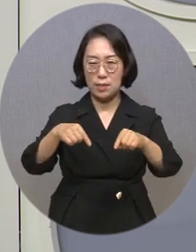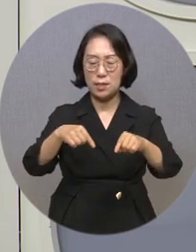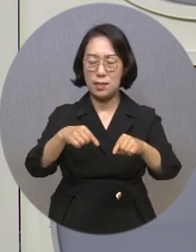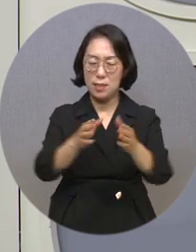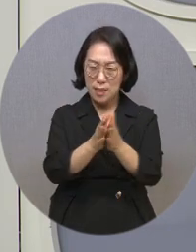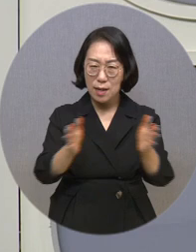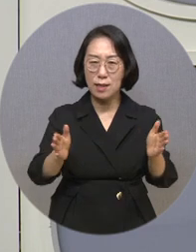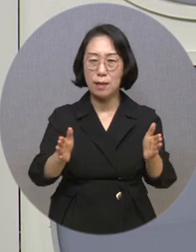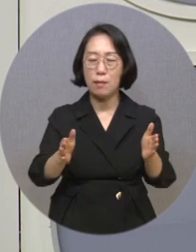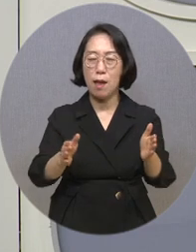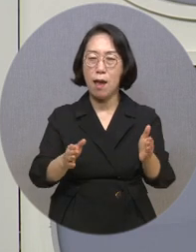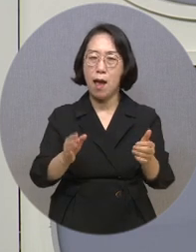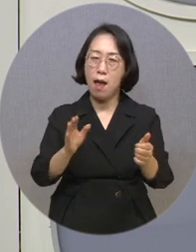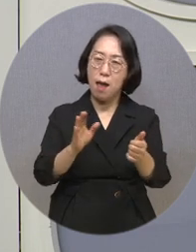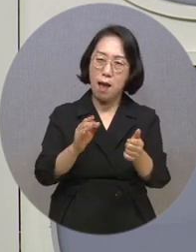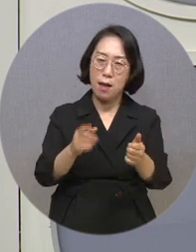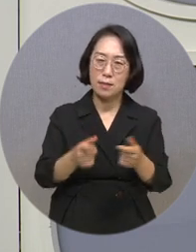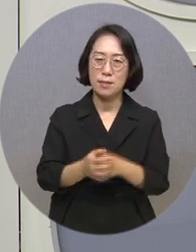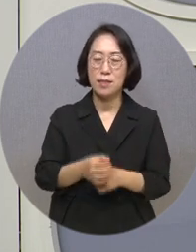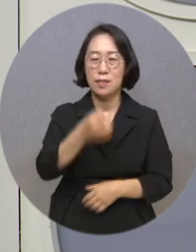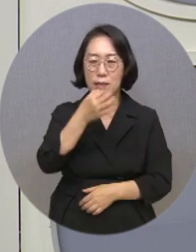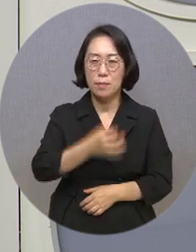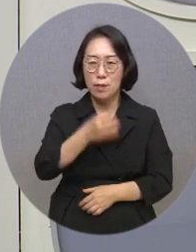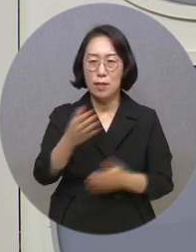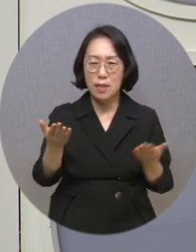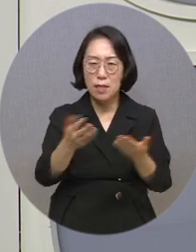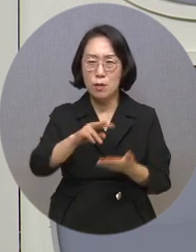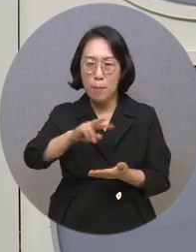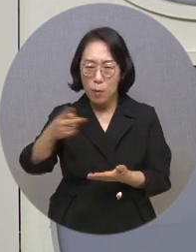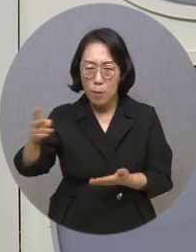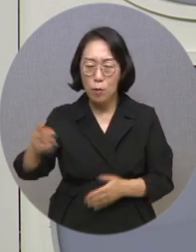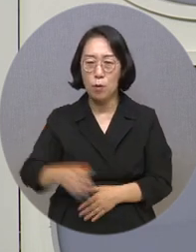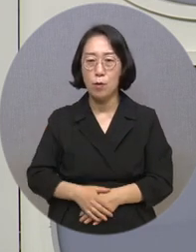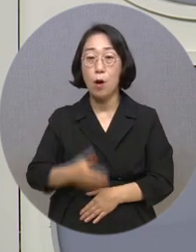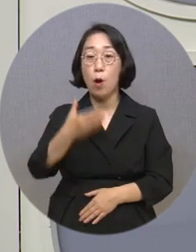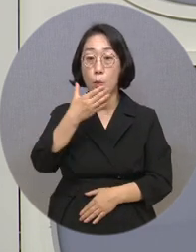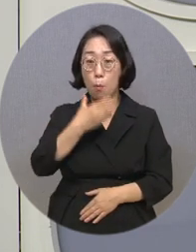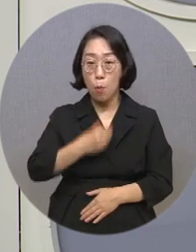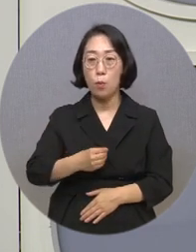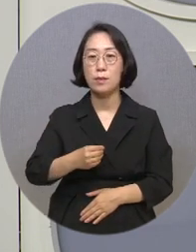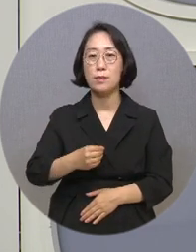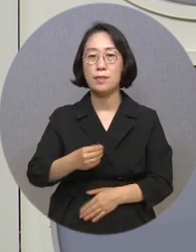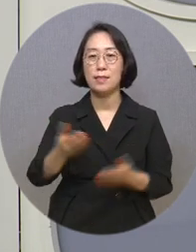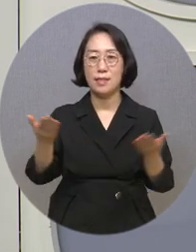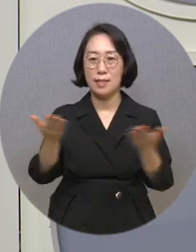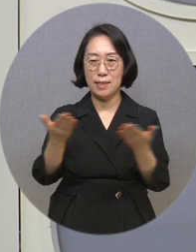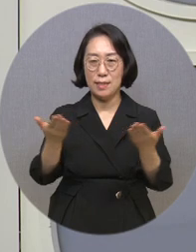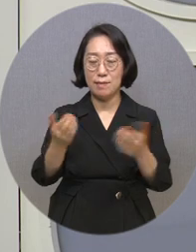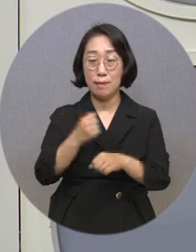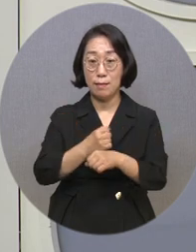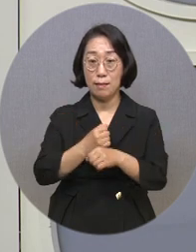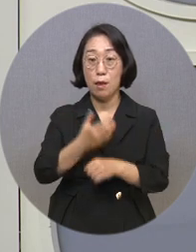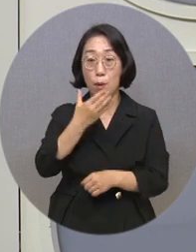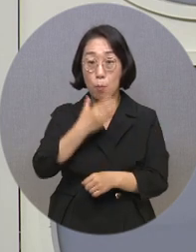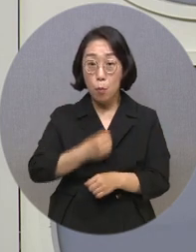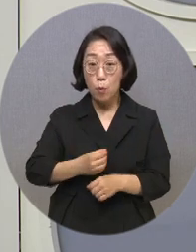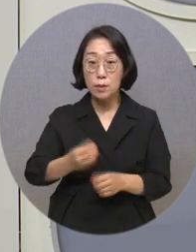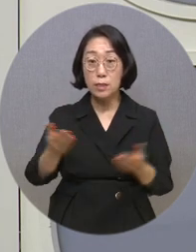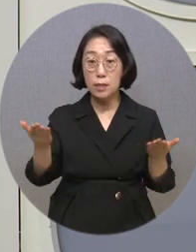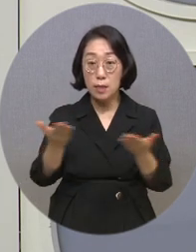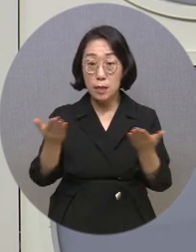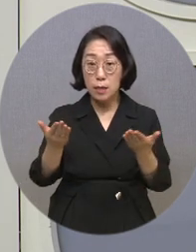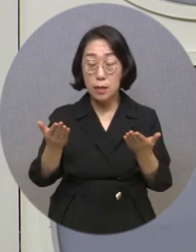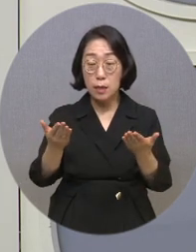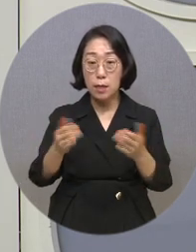해가지고 직업도 여러 번 바꾸고 이러다가 이제 복지사업을 하게 됐어요. 그때 복지사업을 하려고 하니까 또